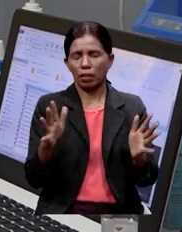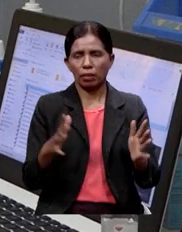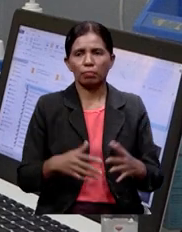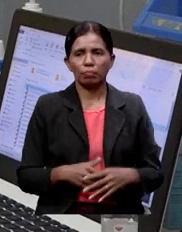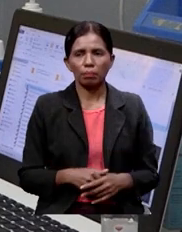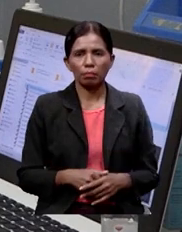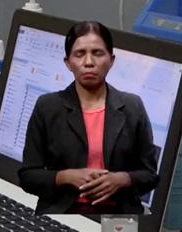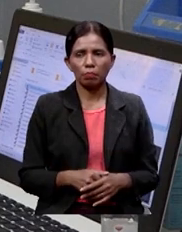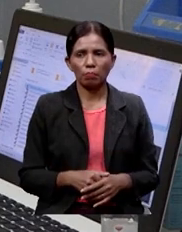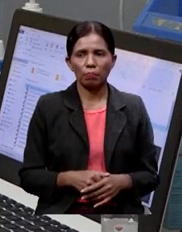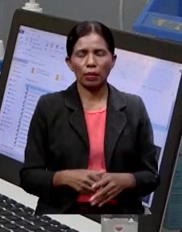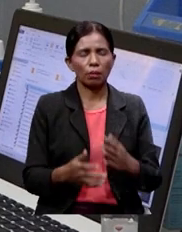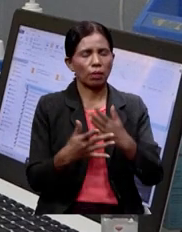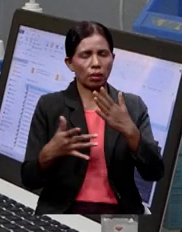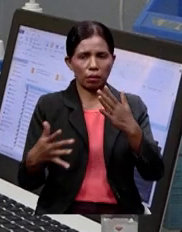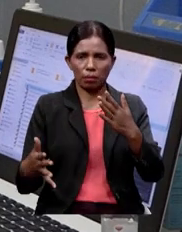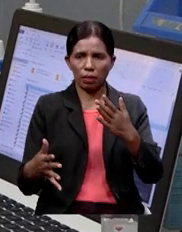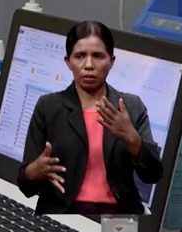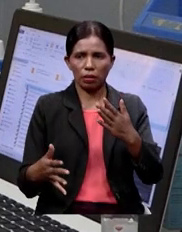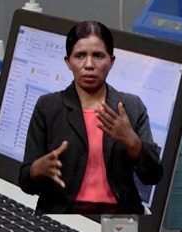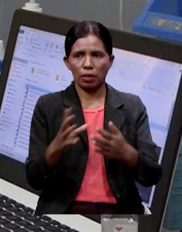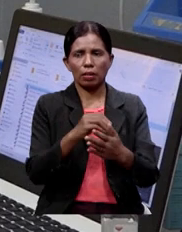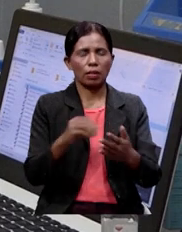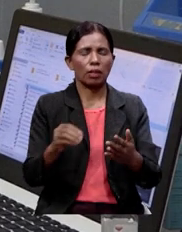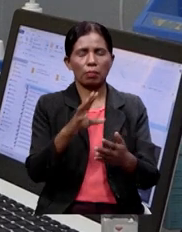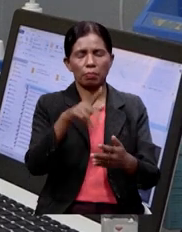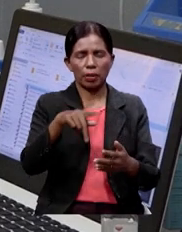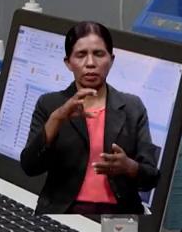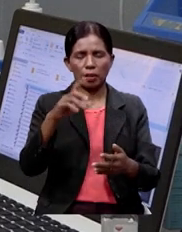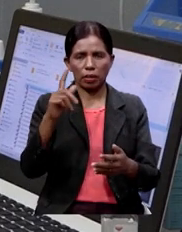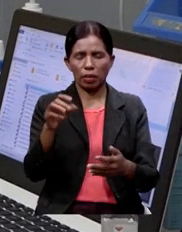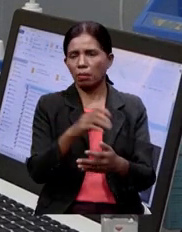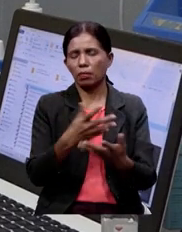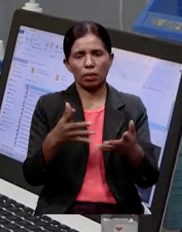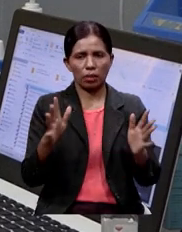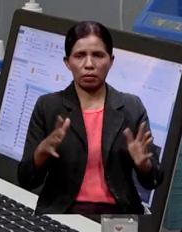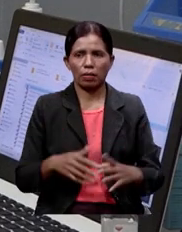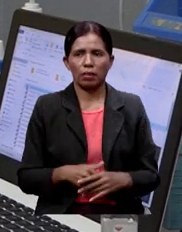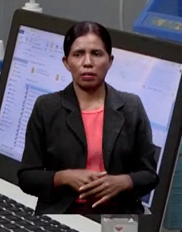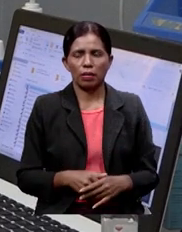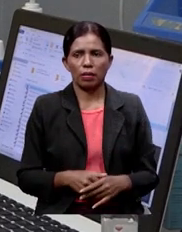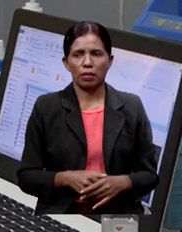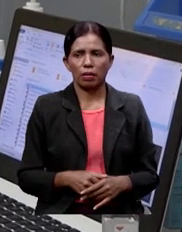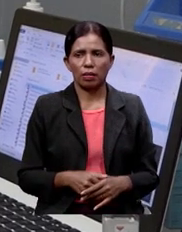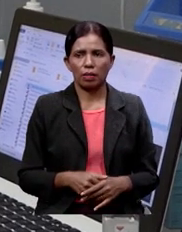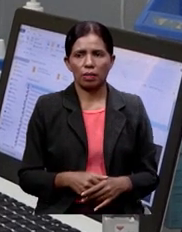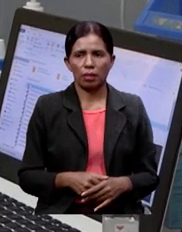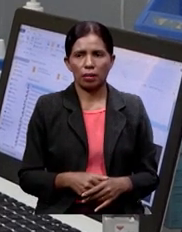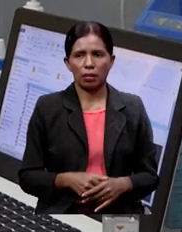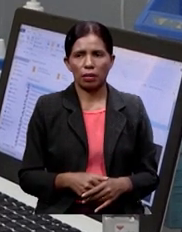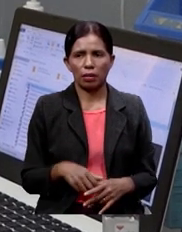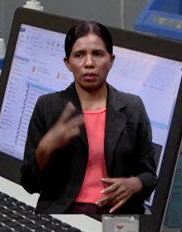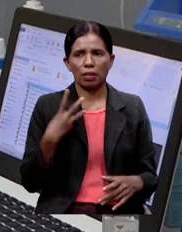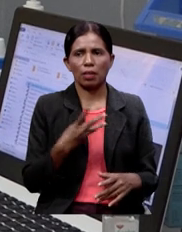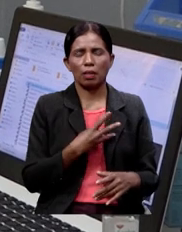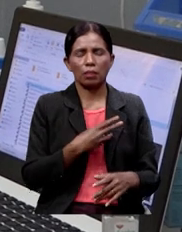hipertensi, rahang midernya, yang mau parastamol, sekarang sarapin, sekarang stok al, ne be, kami yang